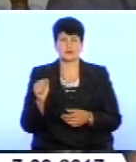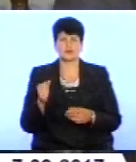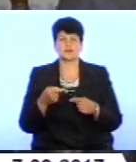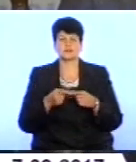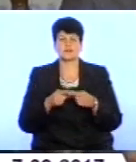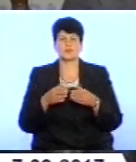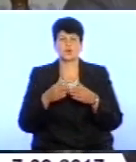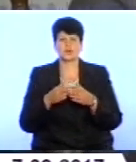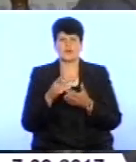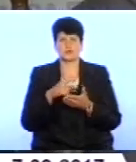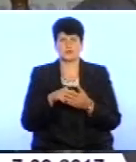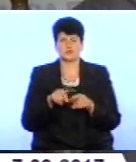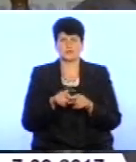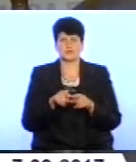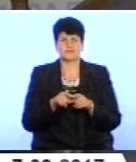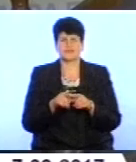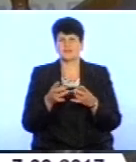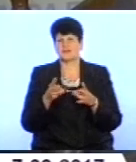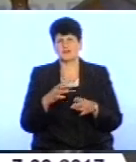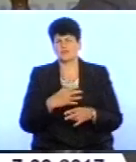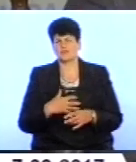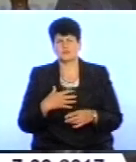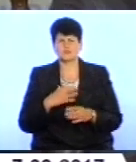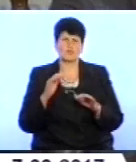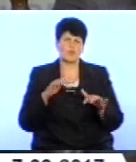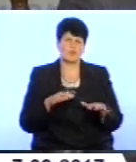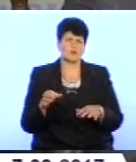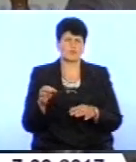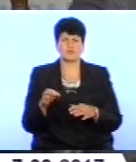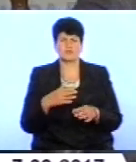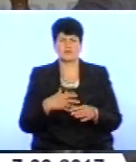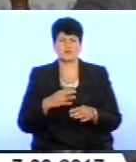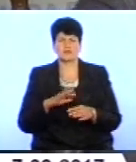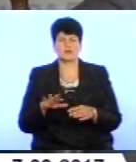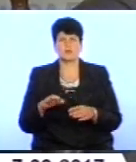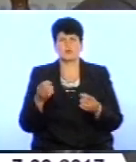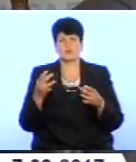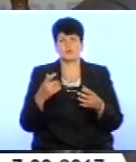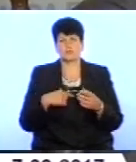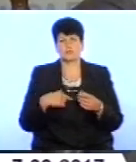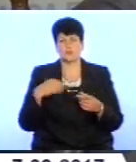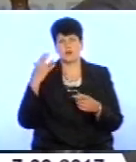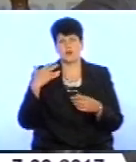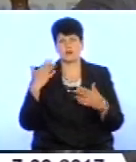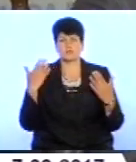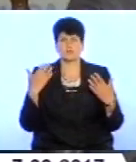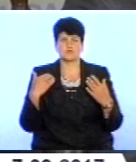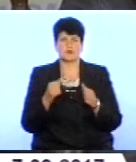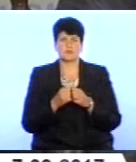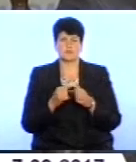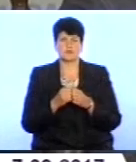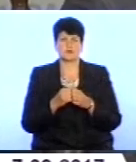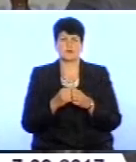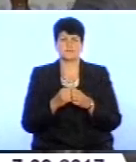знаєте, десь асоціація. Мені не важливо було, чи це озеро, чи це море. Я собі уявив, що я собі просто літом відпочиваю біля водойми,